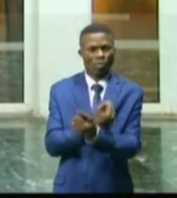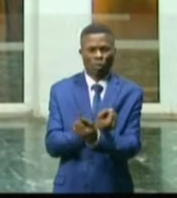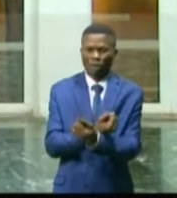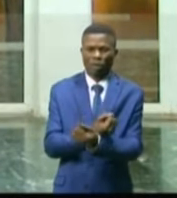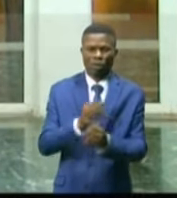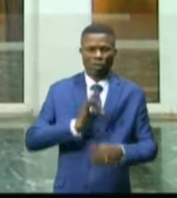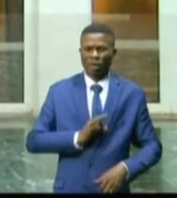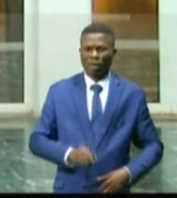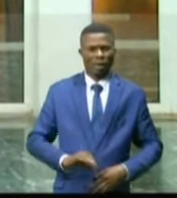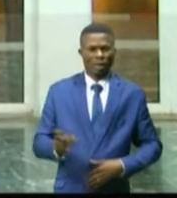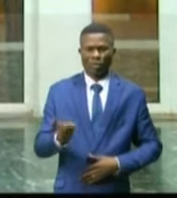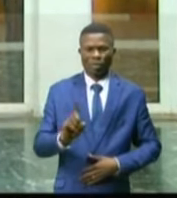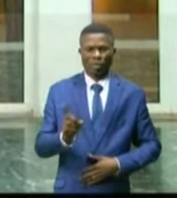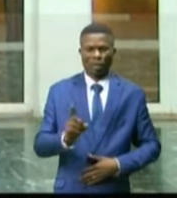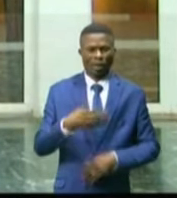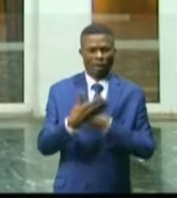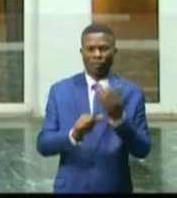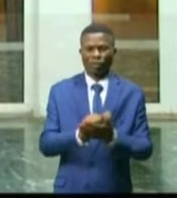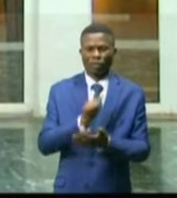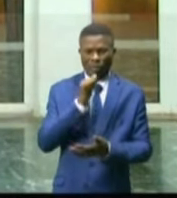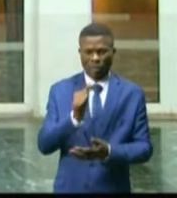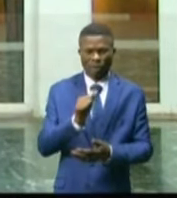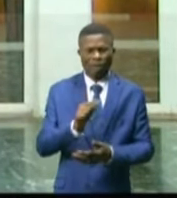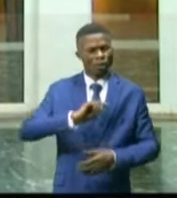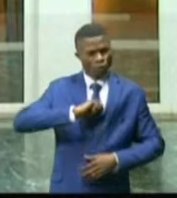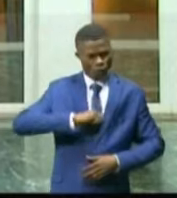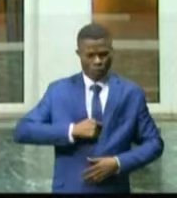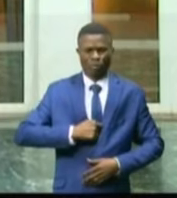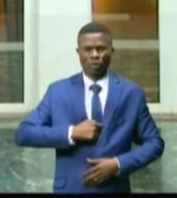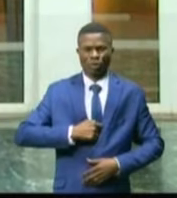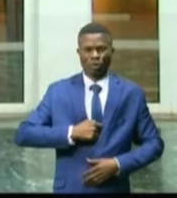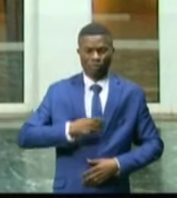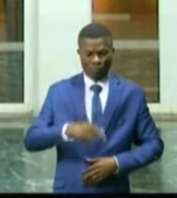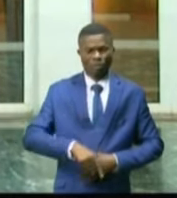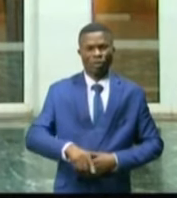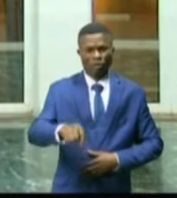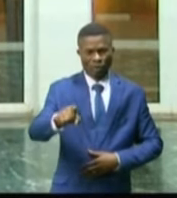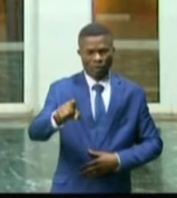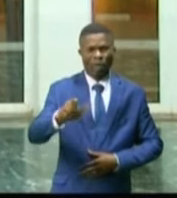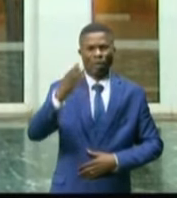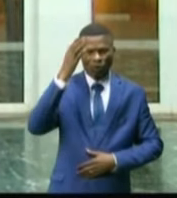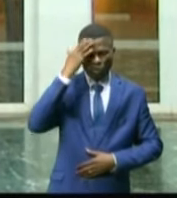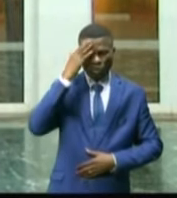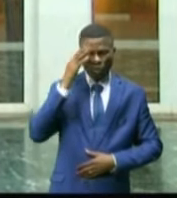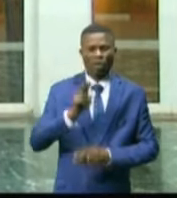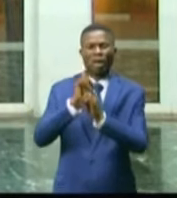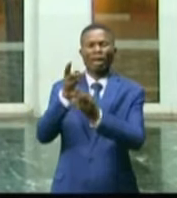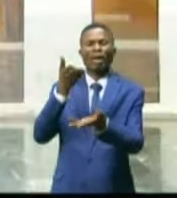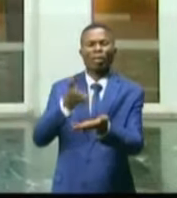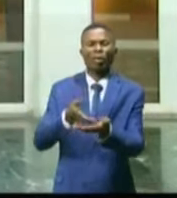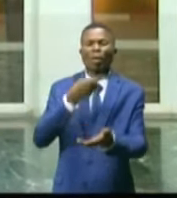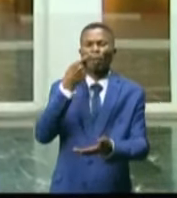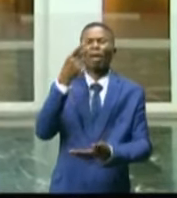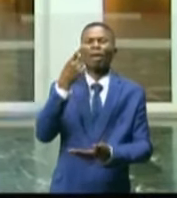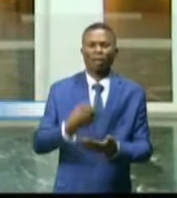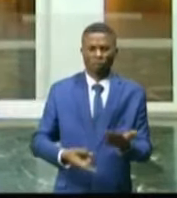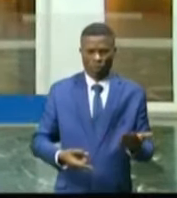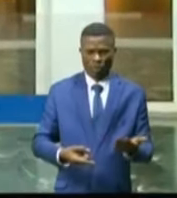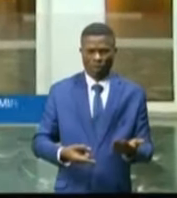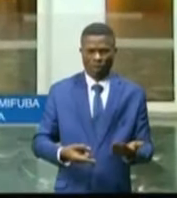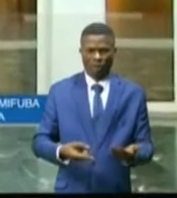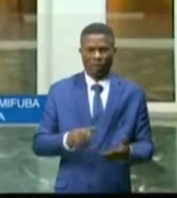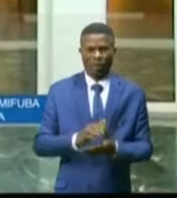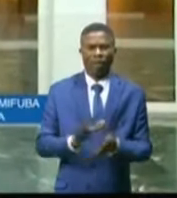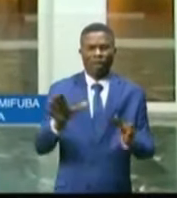à son autorité. Souffrez seulement que dans les jours à venir, vous serez fixé par rapport au contenu de mon rapport.